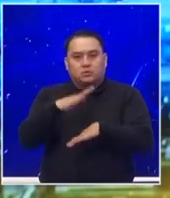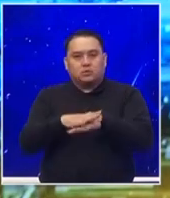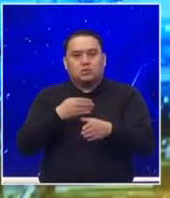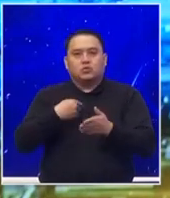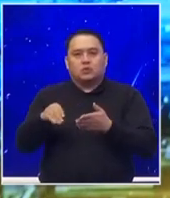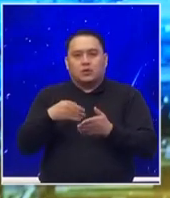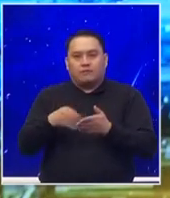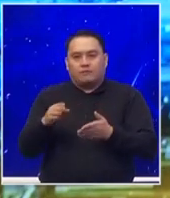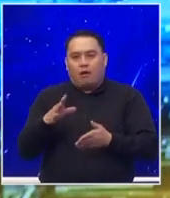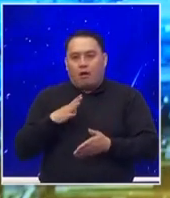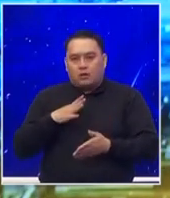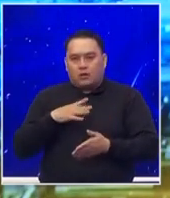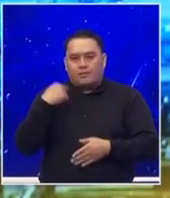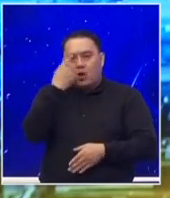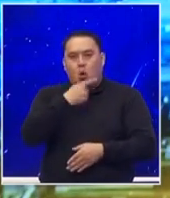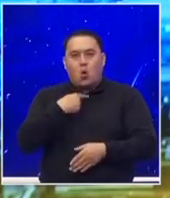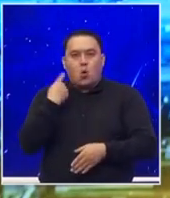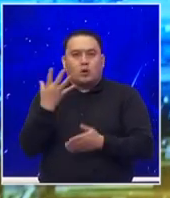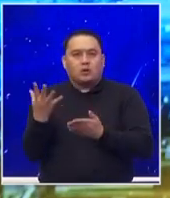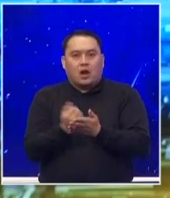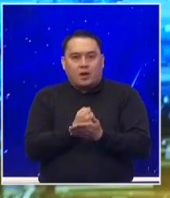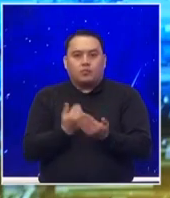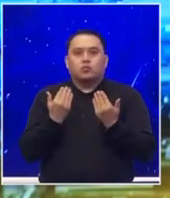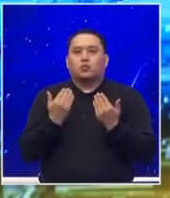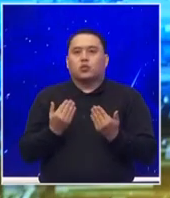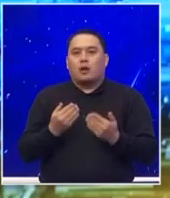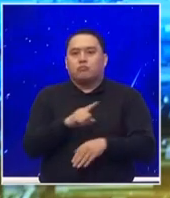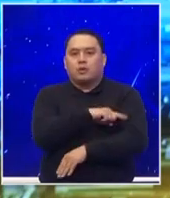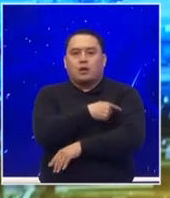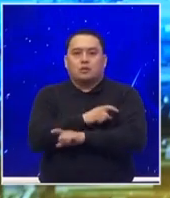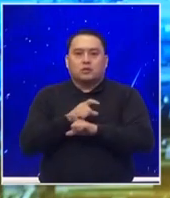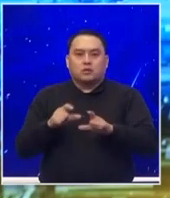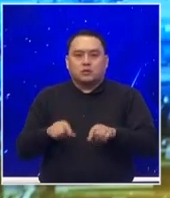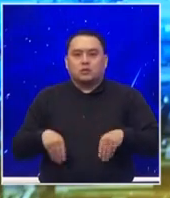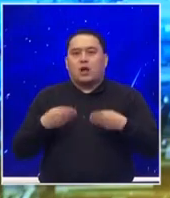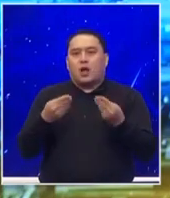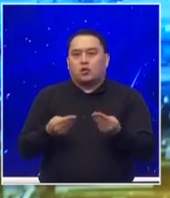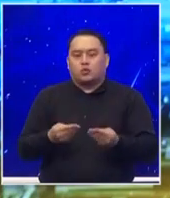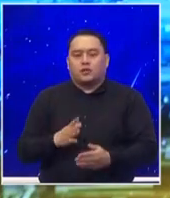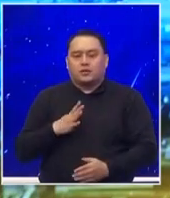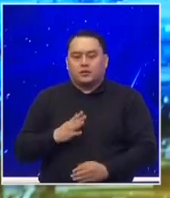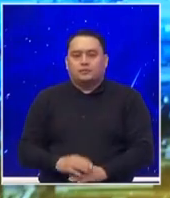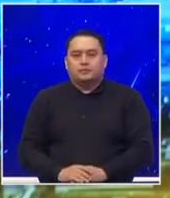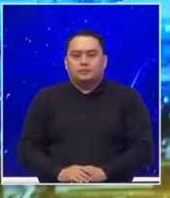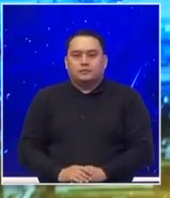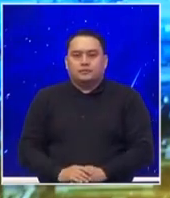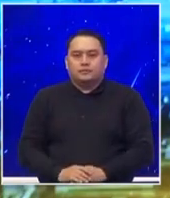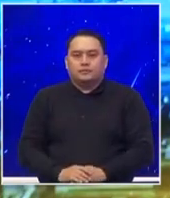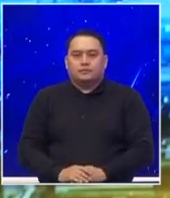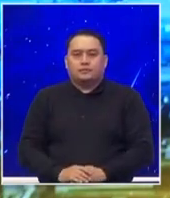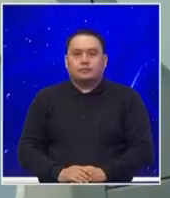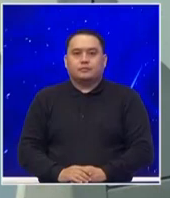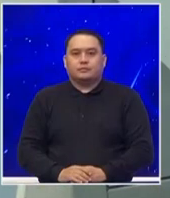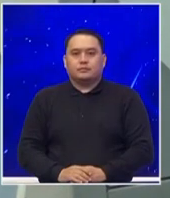сатып алынды. Науқас бойындағы кінәратты анықтайтын аппарат бүгін балалар емханасына тарту етілді. Толығырақ тілші бейне материалында.